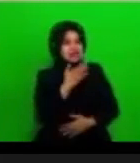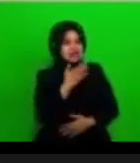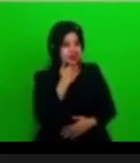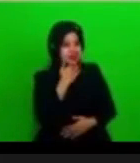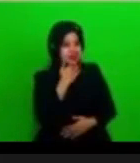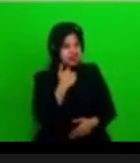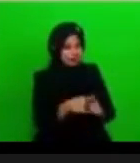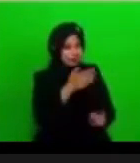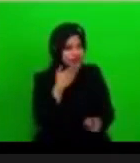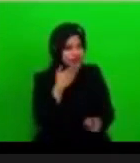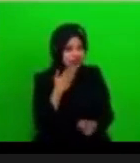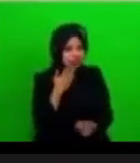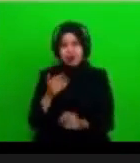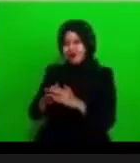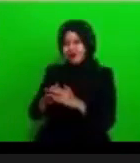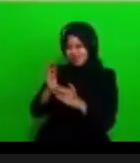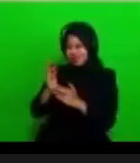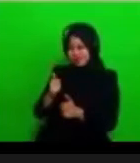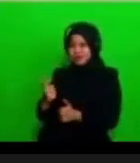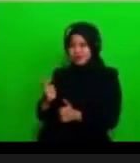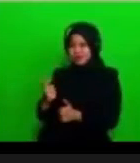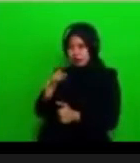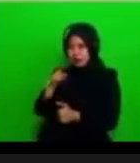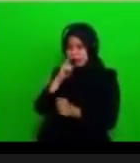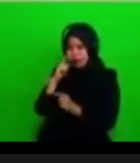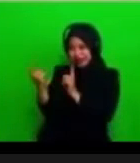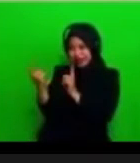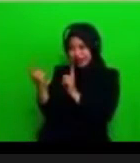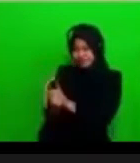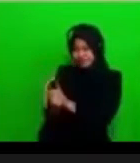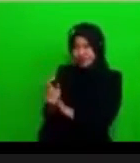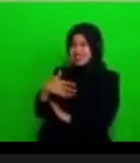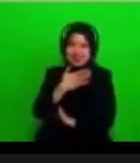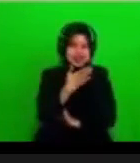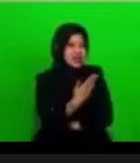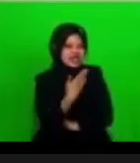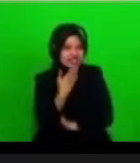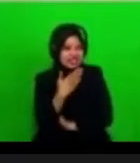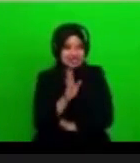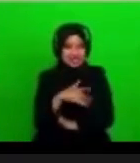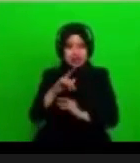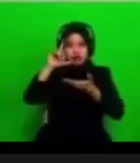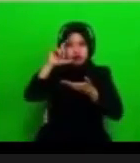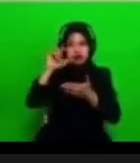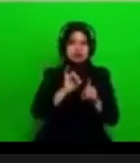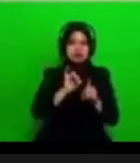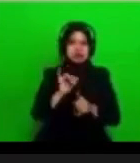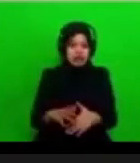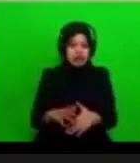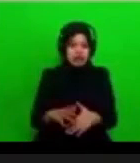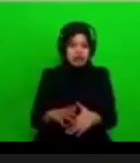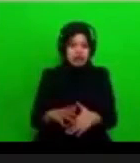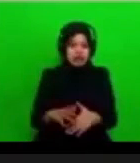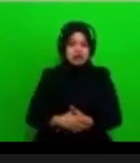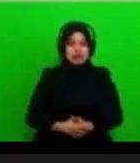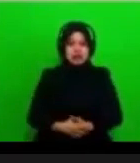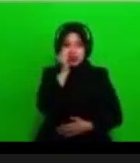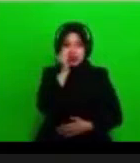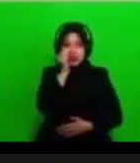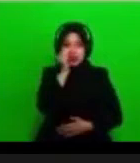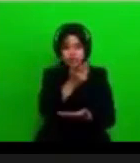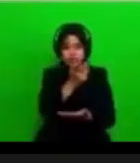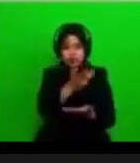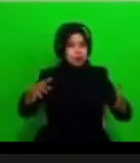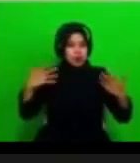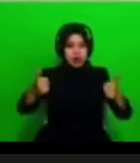Jadi cantik tambah cantik. Tambah di rumah. Wow. Terima kasih. Sesi foto bersama telah kami ambil.